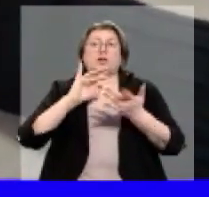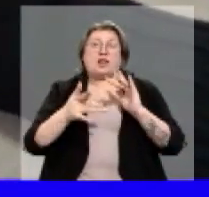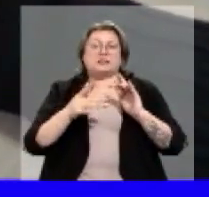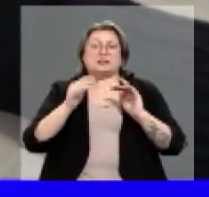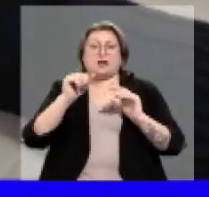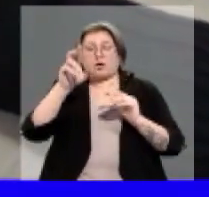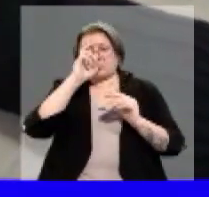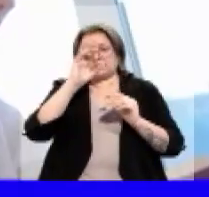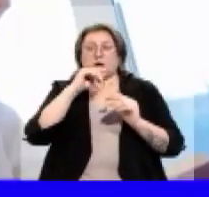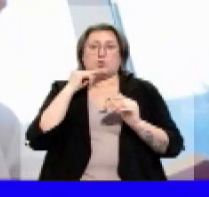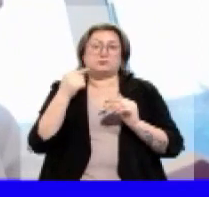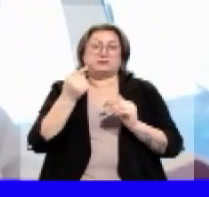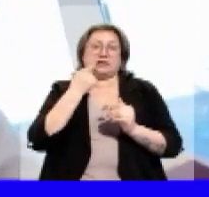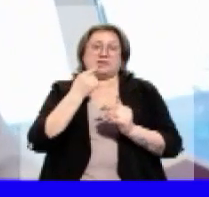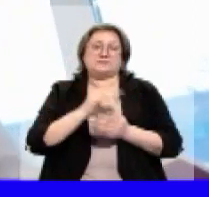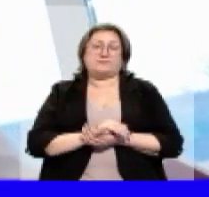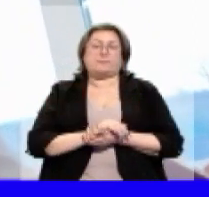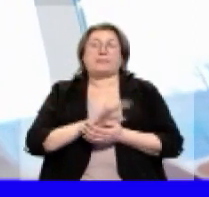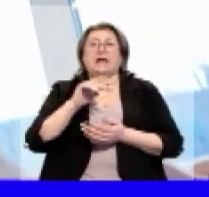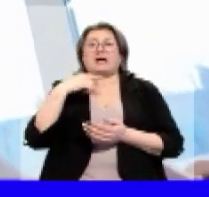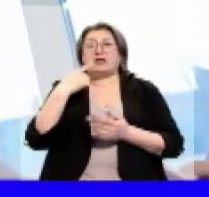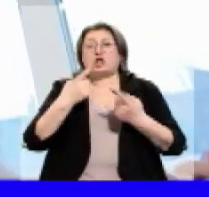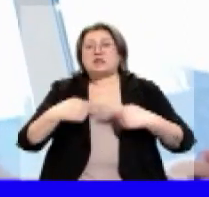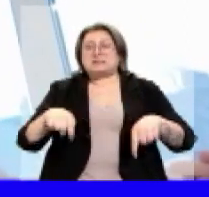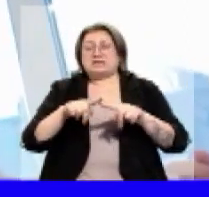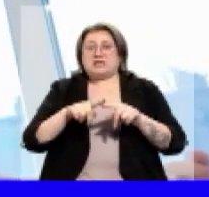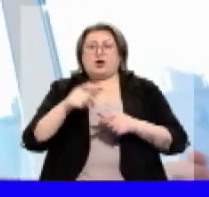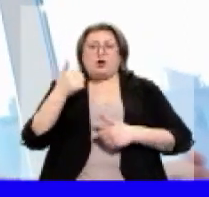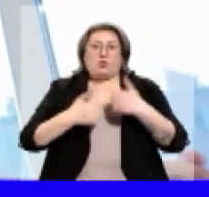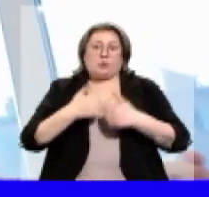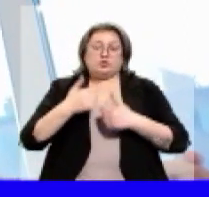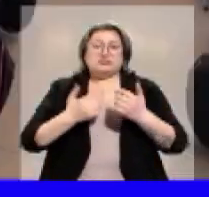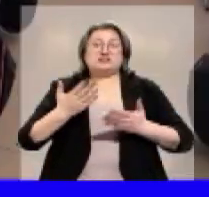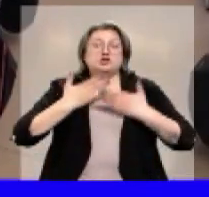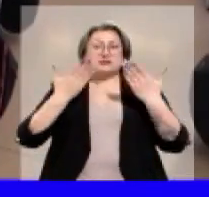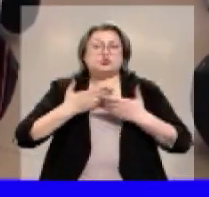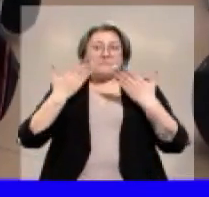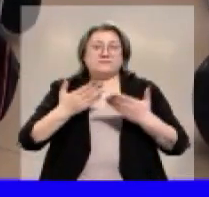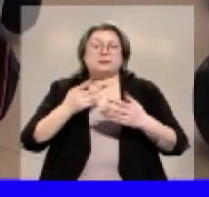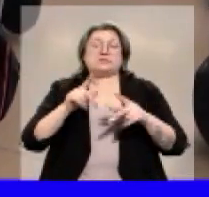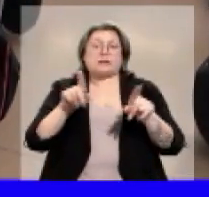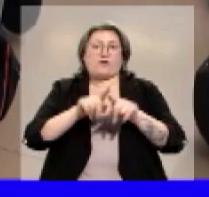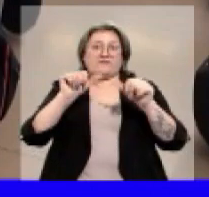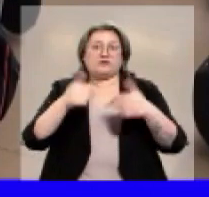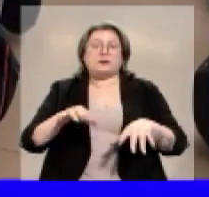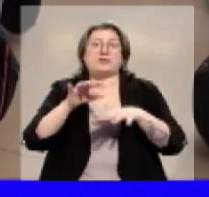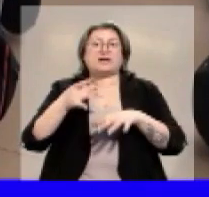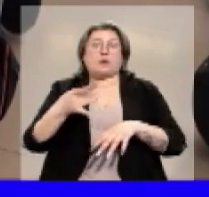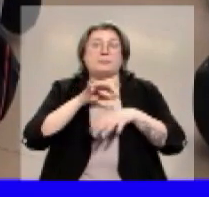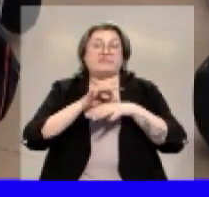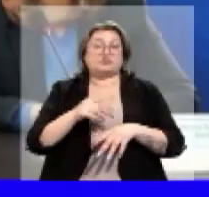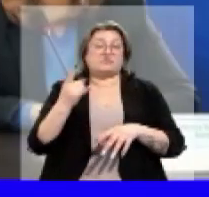на государственном и русском языках. Как отмечают организаторы, конкурс чтецов подобного масштаба в регионе